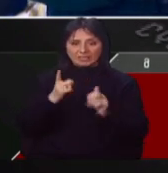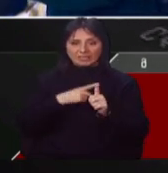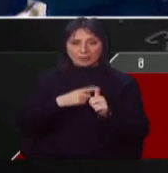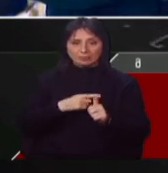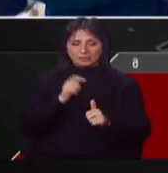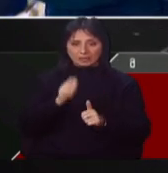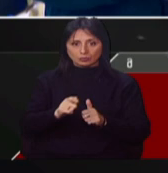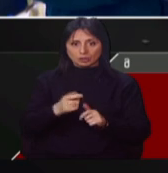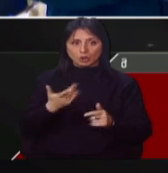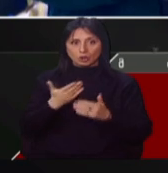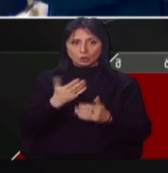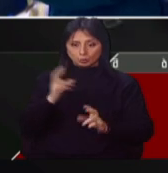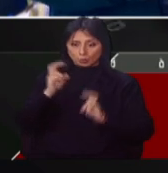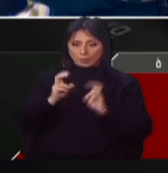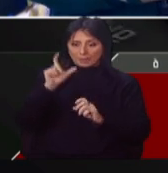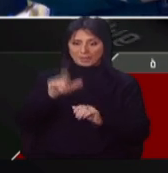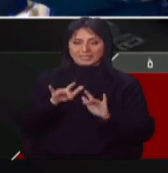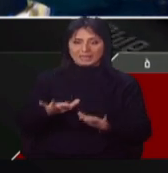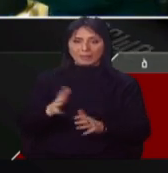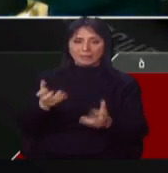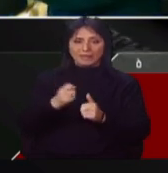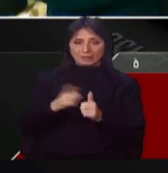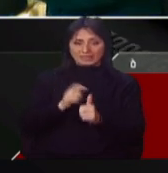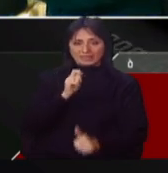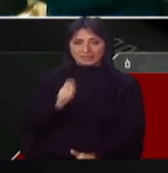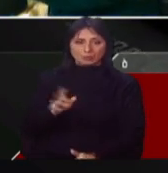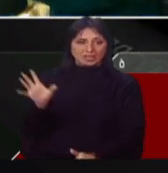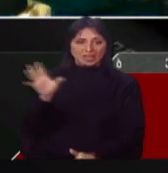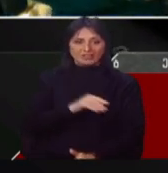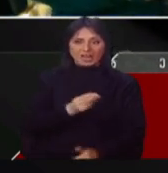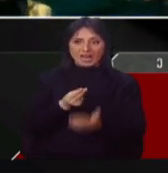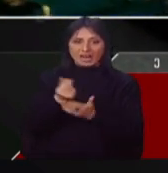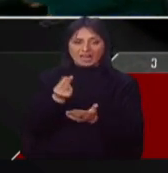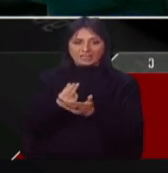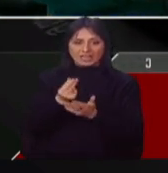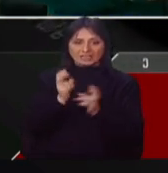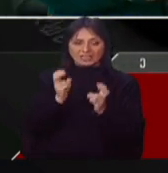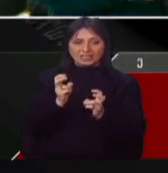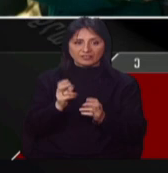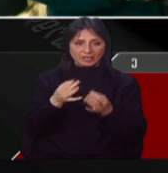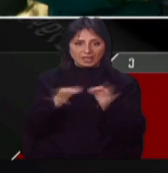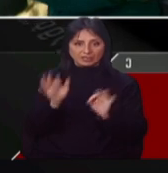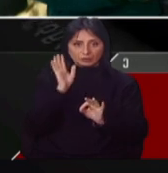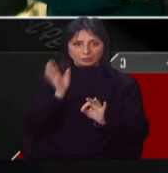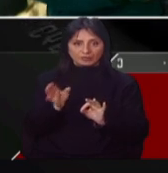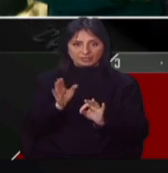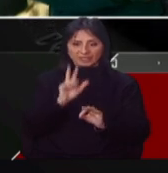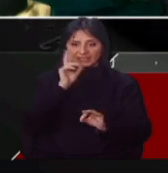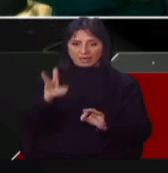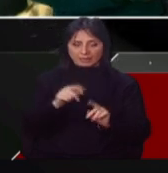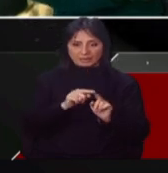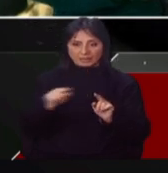რაც გულისხმობს იმას, რომ თუ კი მეწარმე ამ სტატუსს მიიღებს, ყველანაირი გადასახადისგან გათავისუფლდება სამი